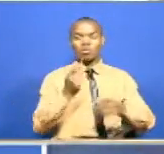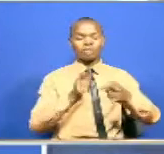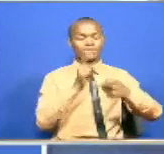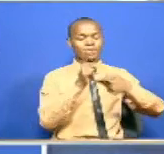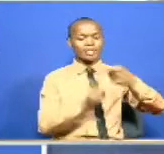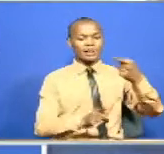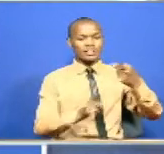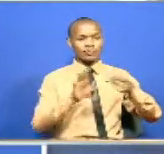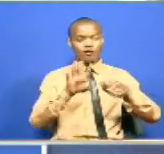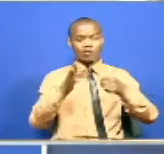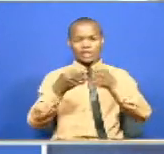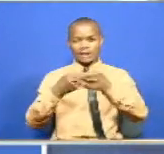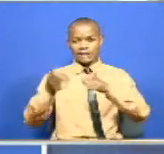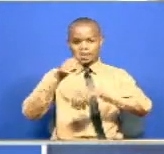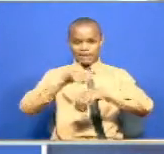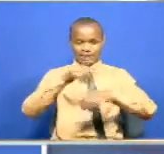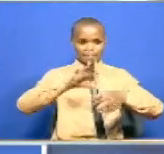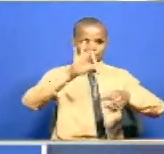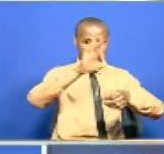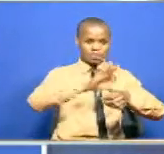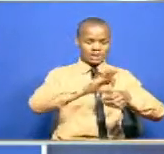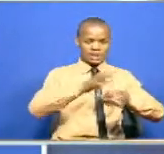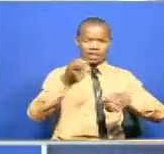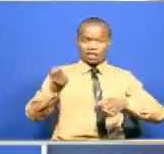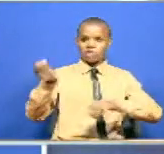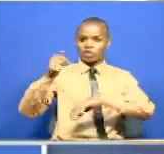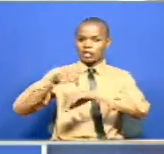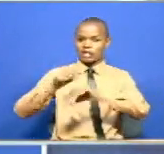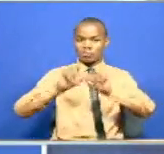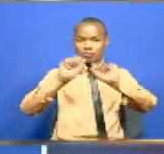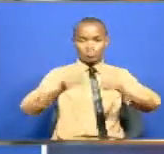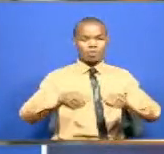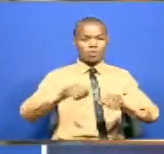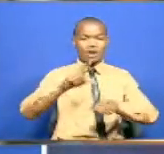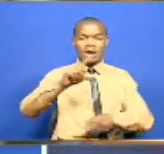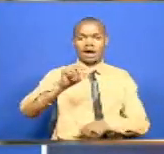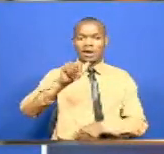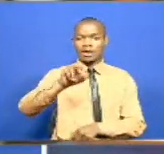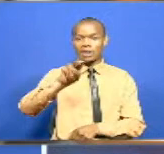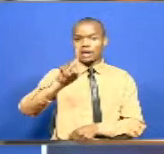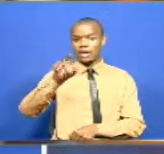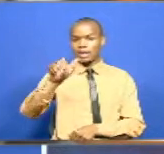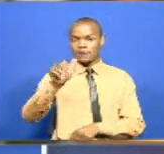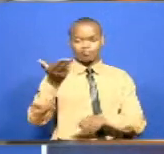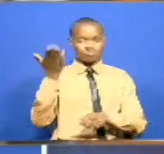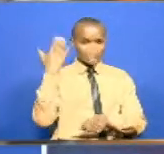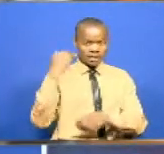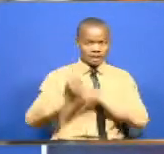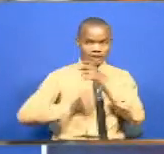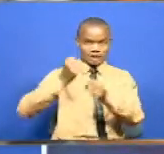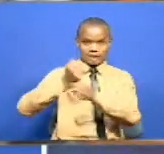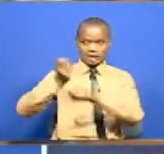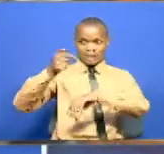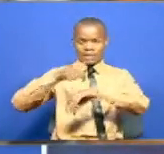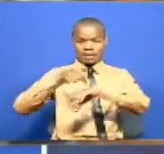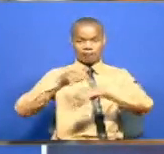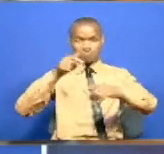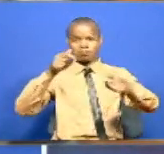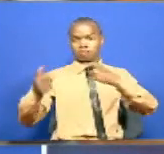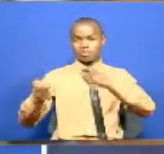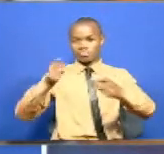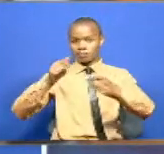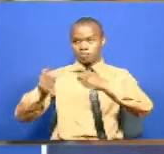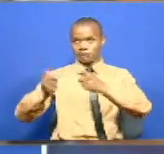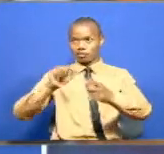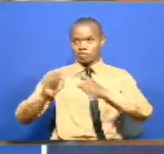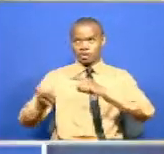48 wakati wa uchaguzi mdogo wa kujaza kiti cha Ganda mwaka uliopita baada ya kuzua vurumai